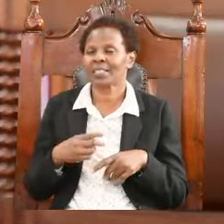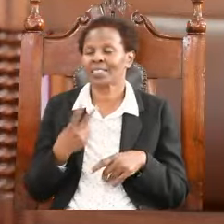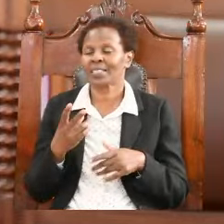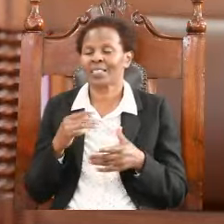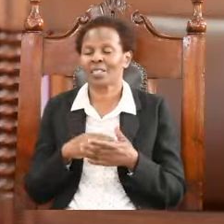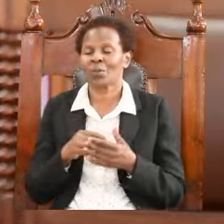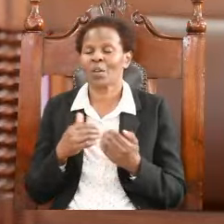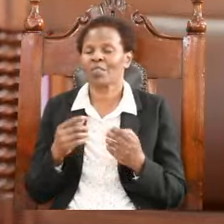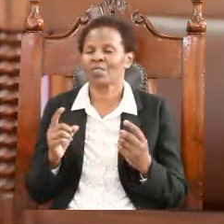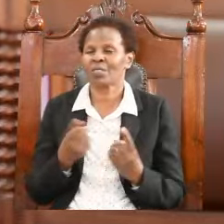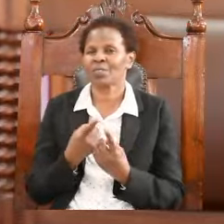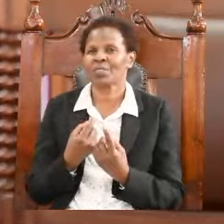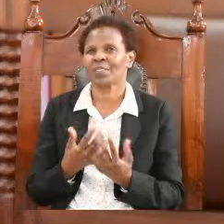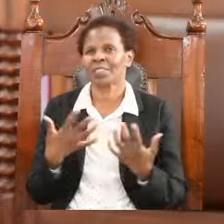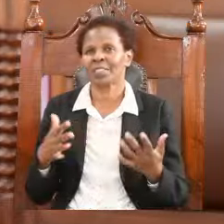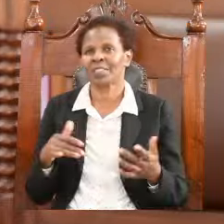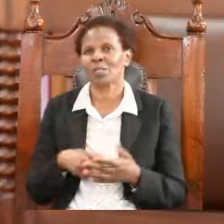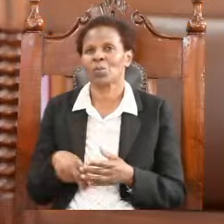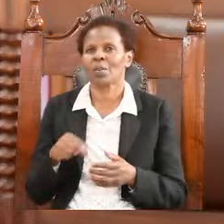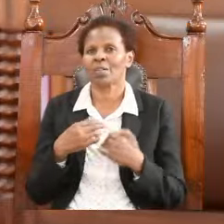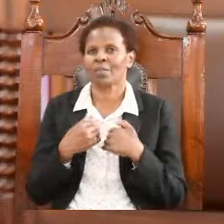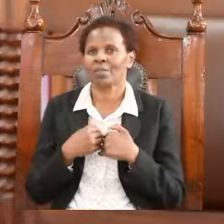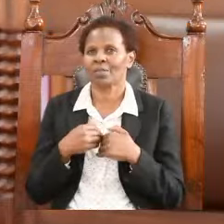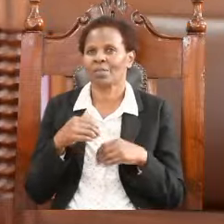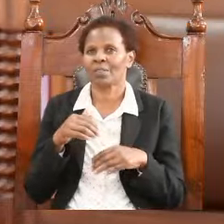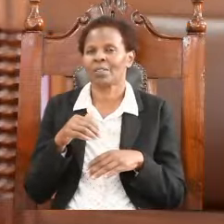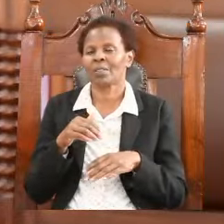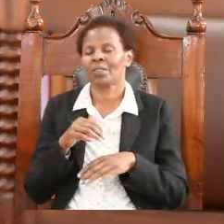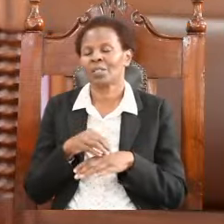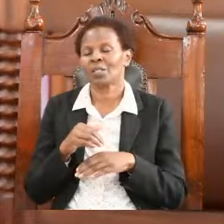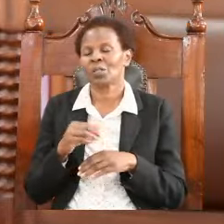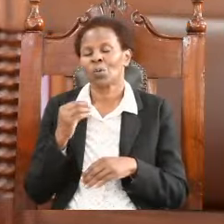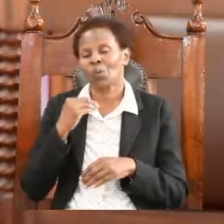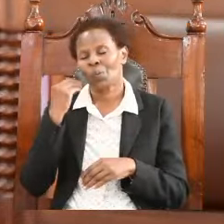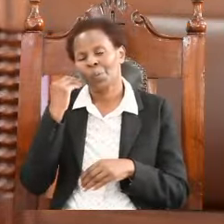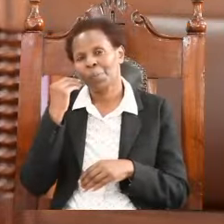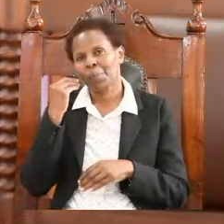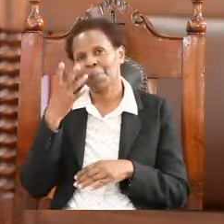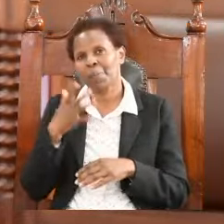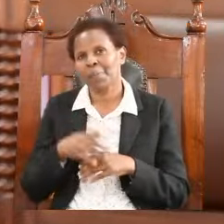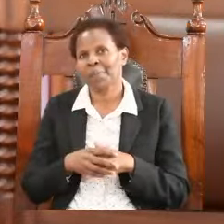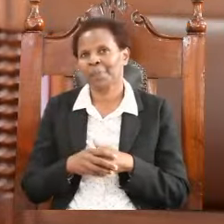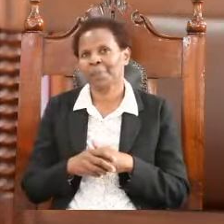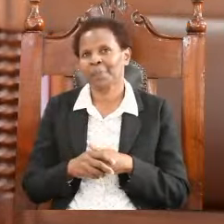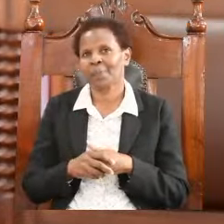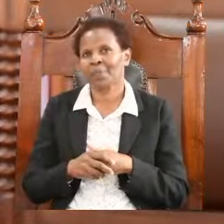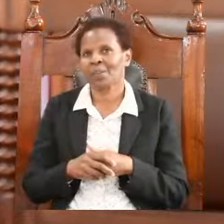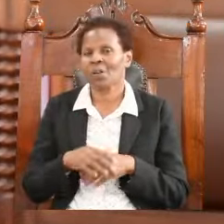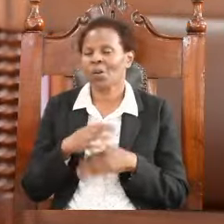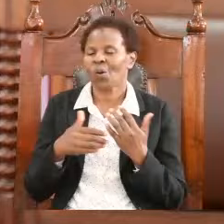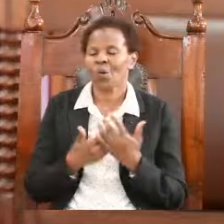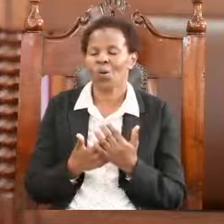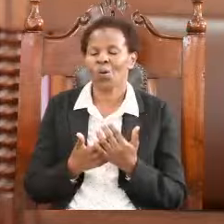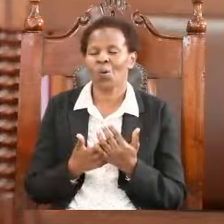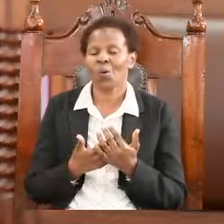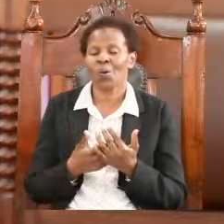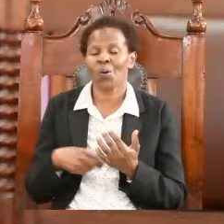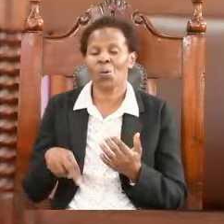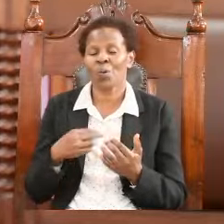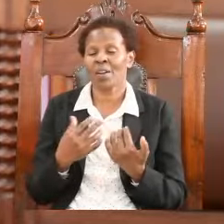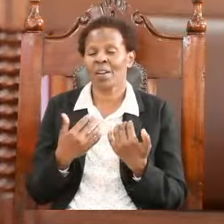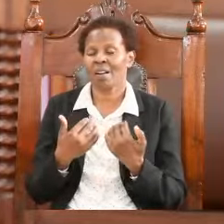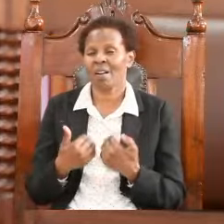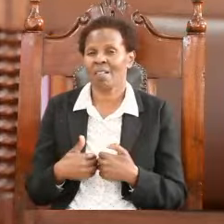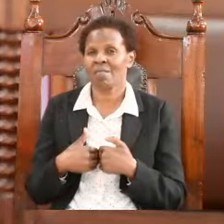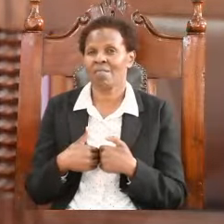indo nyingi muno tukoragwo nacio thiini wa micii iyo na indo iria ciothe tukoragwo nacio tukoragwo na